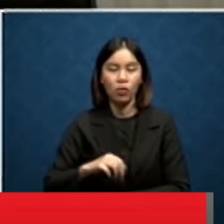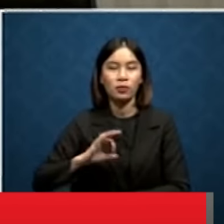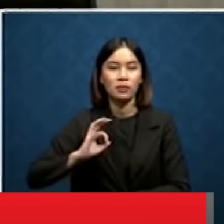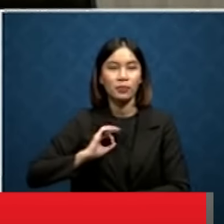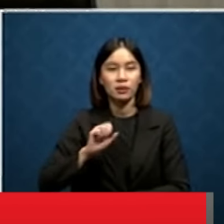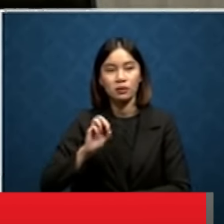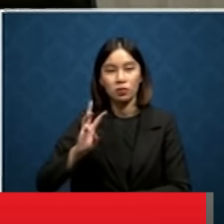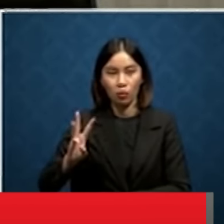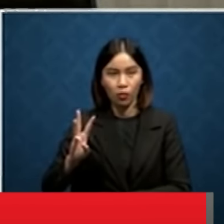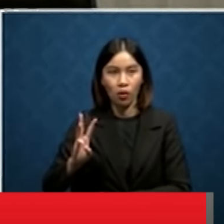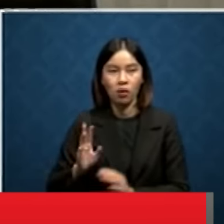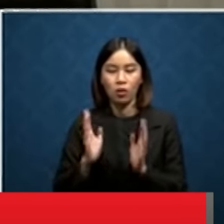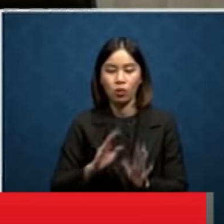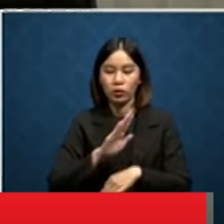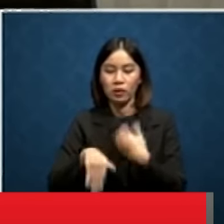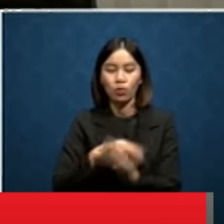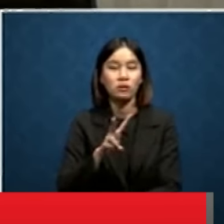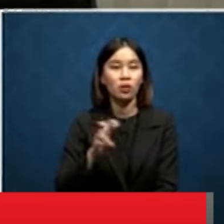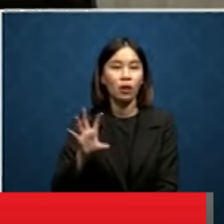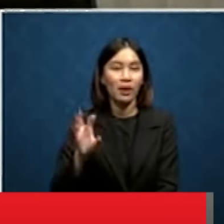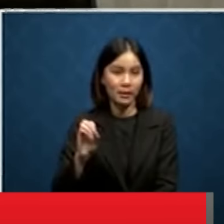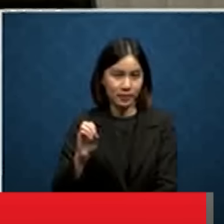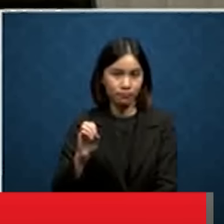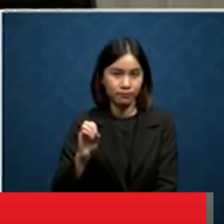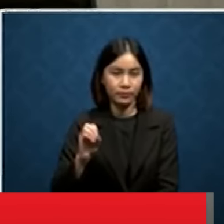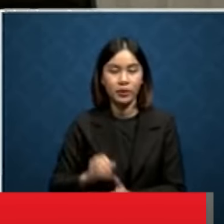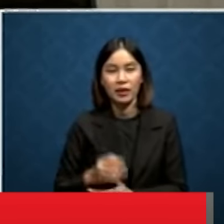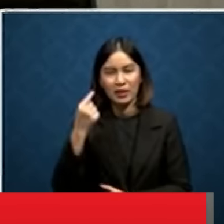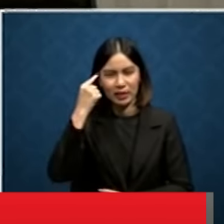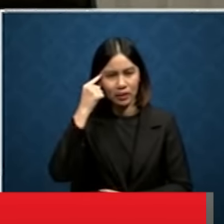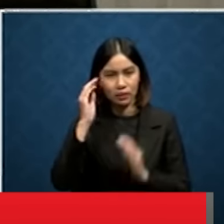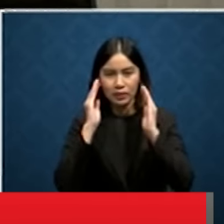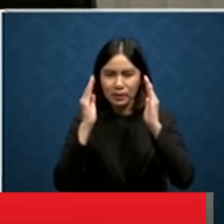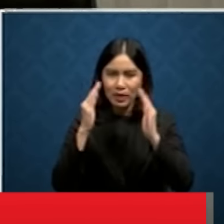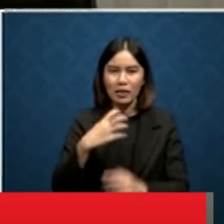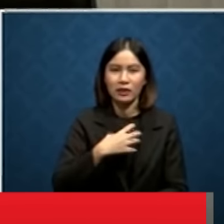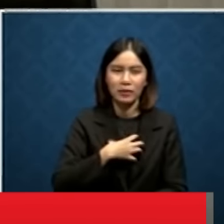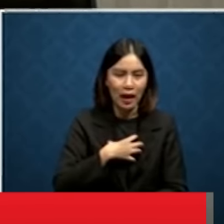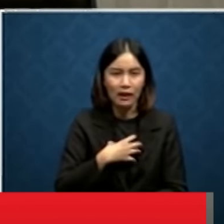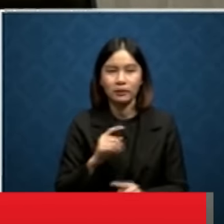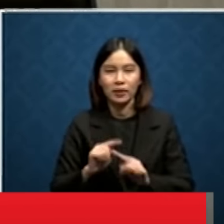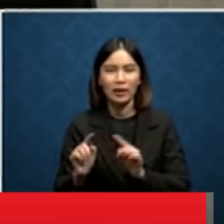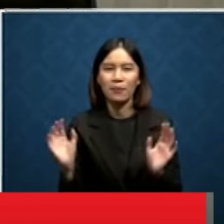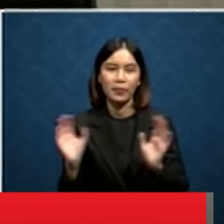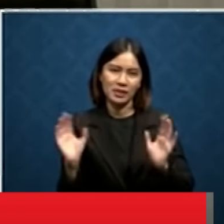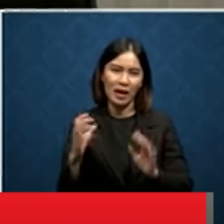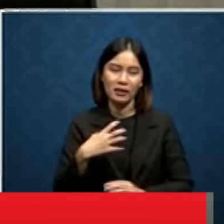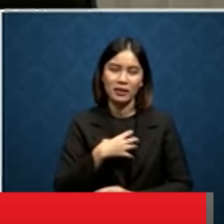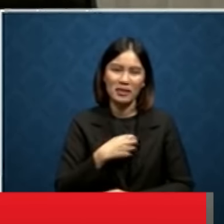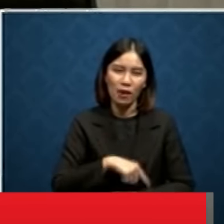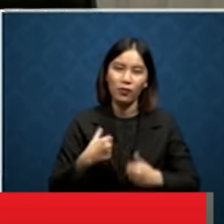วุฒิสภาทั้ง 250ท่านว่าไม่ได้มีเจตนาหรือประสงค์อย่างใดที่จะไปยื้อ